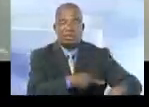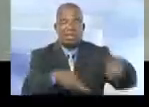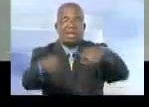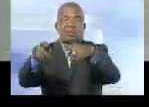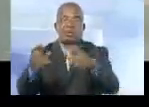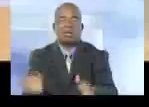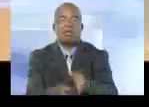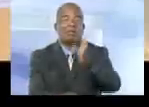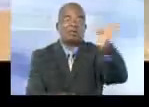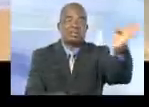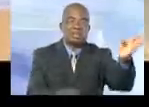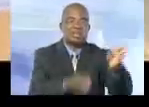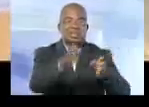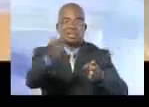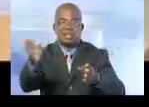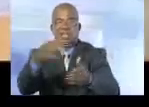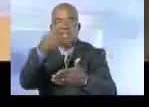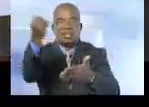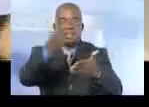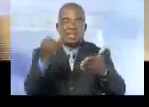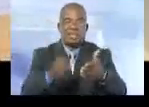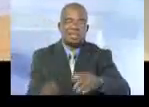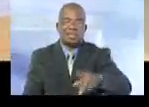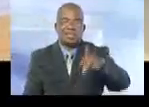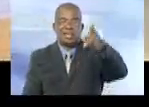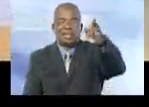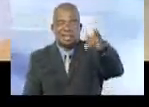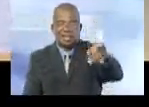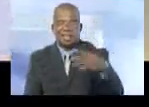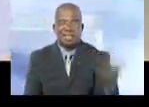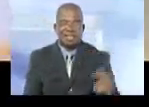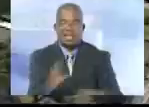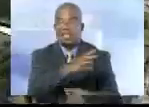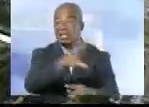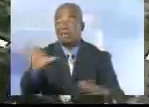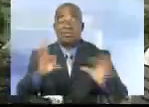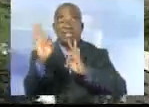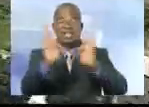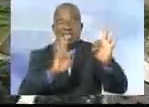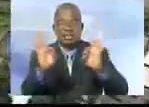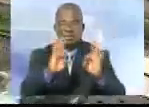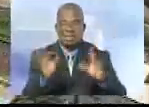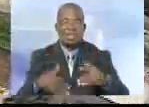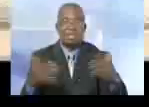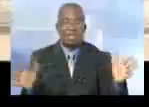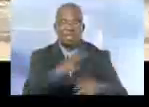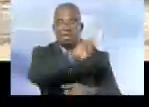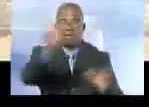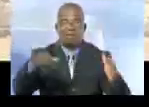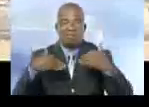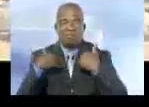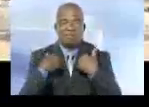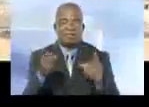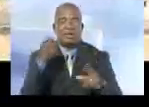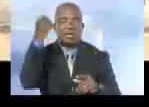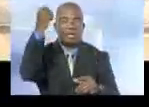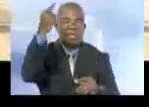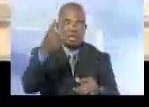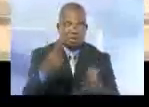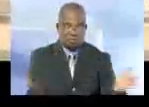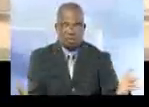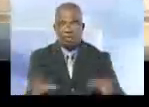de demain, samedi 16 février, la fermeture de la voie reliant l'université Félix Houphouët-Boigny de Cocody au quartier Les Jardins de la Riviera